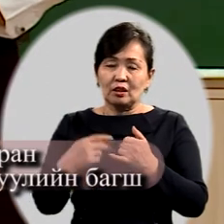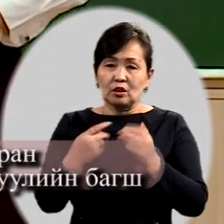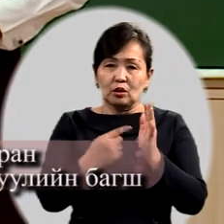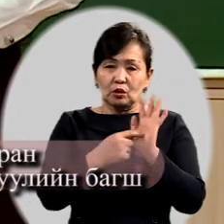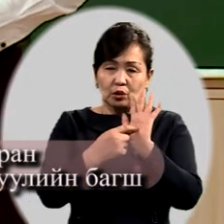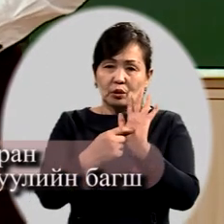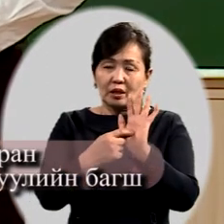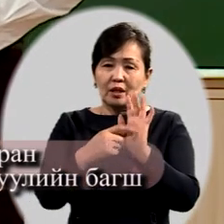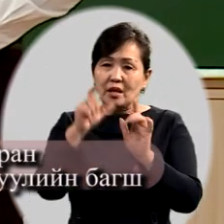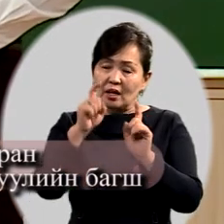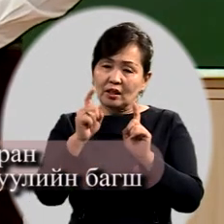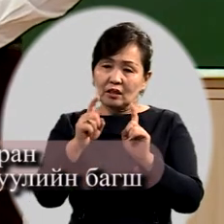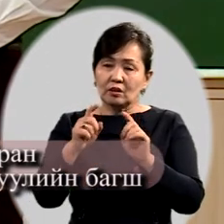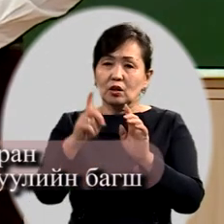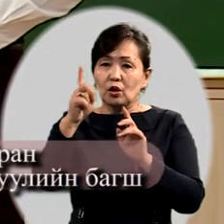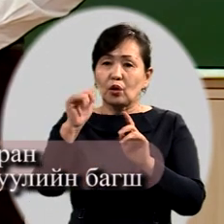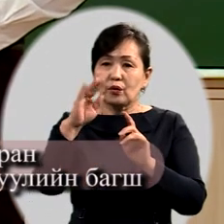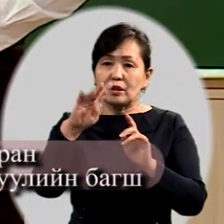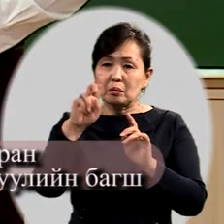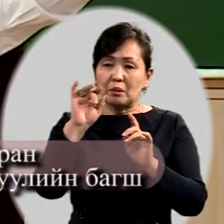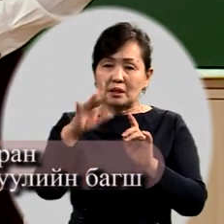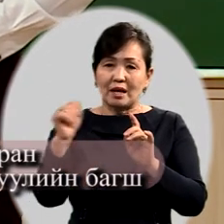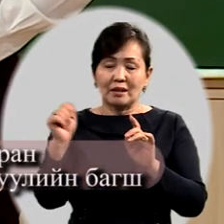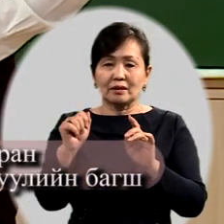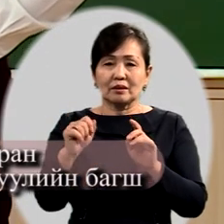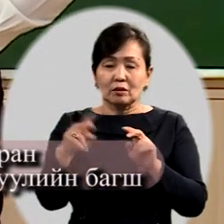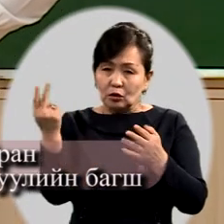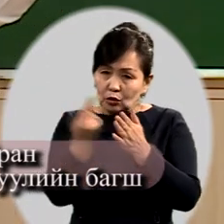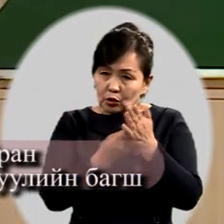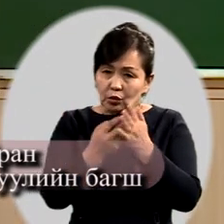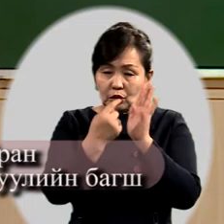суретті төп нұсқада сызамыз.